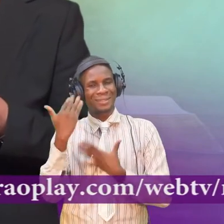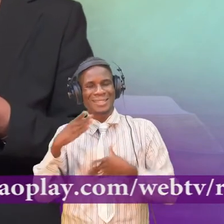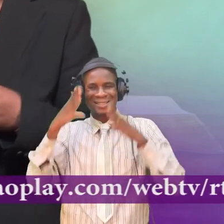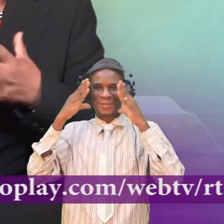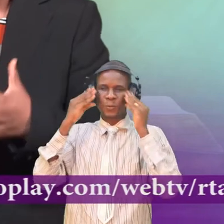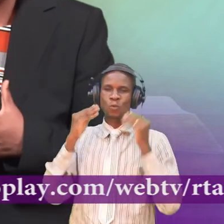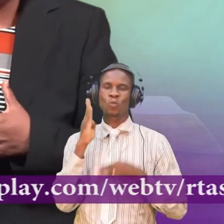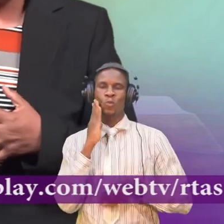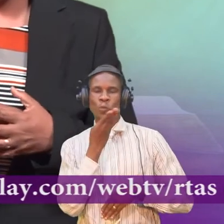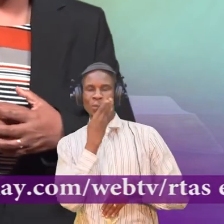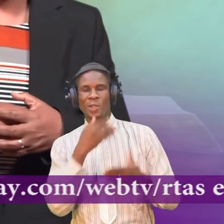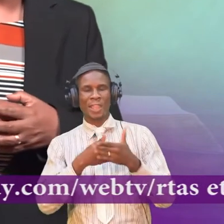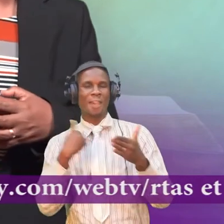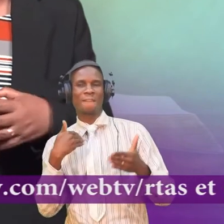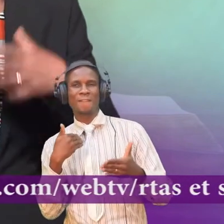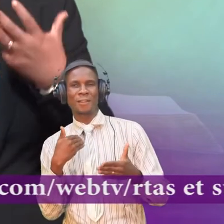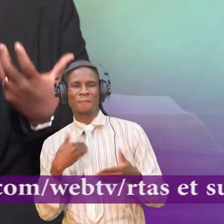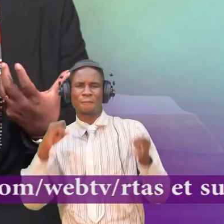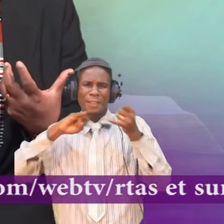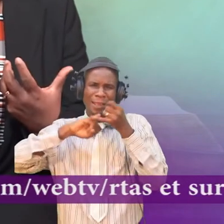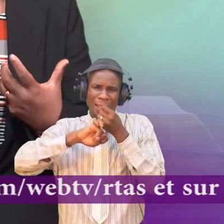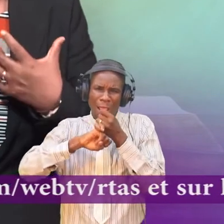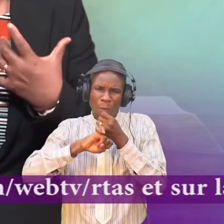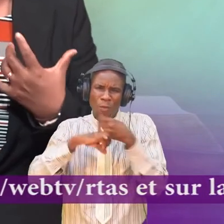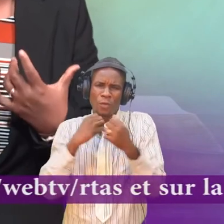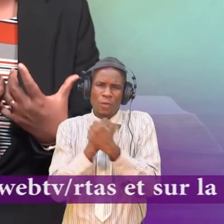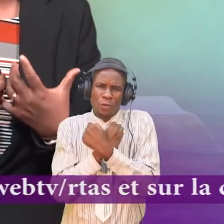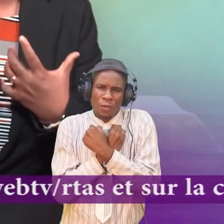kukumbatiana, naona kutoa busu.